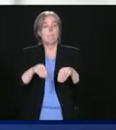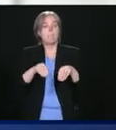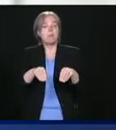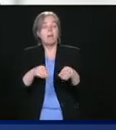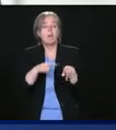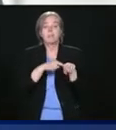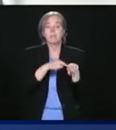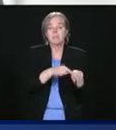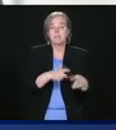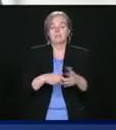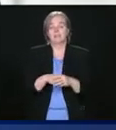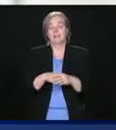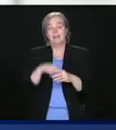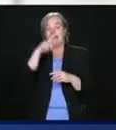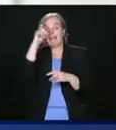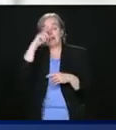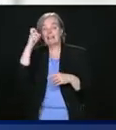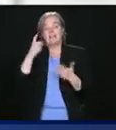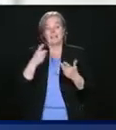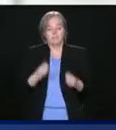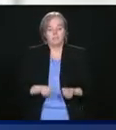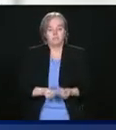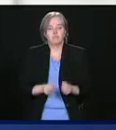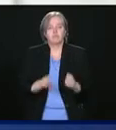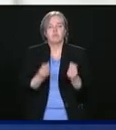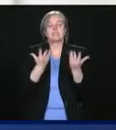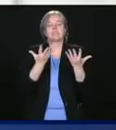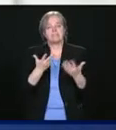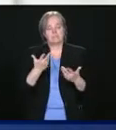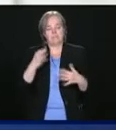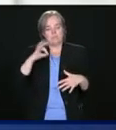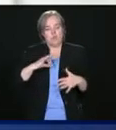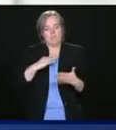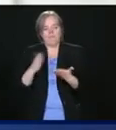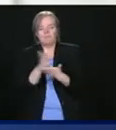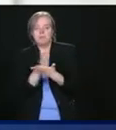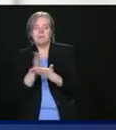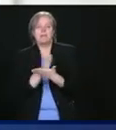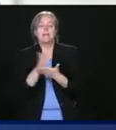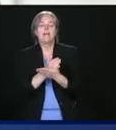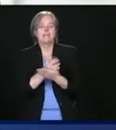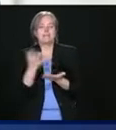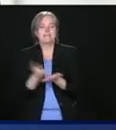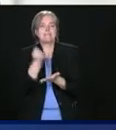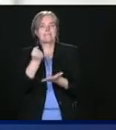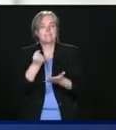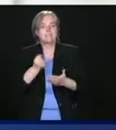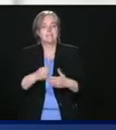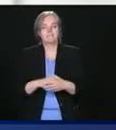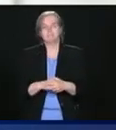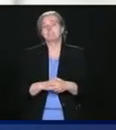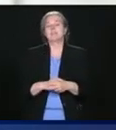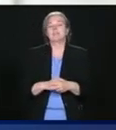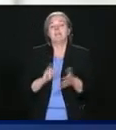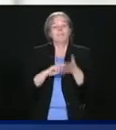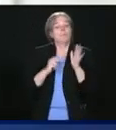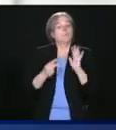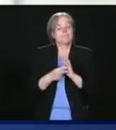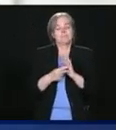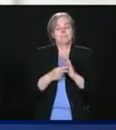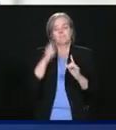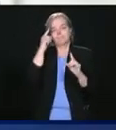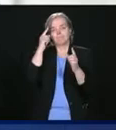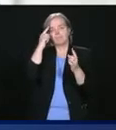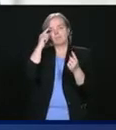Canada. Mais en même temps, on doit s'assurer qu'on fait les choses pour aussi garder les travailleurs agricoles, les fermiers,